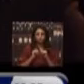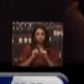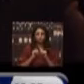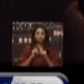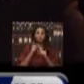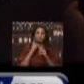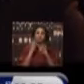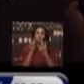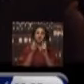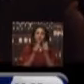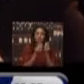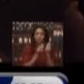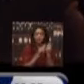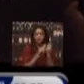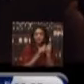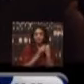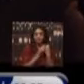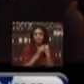وحاجات يعني